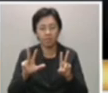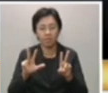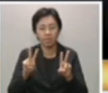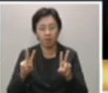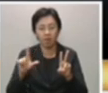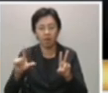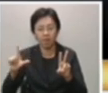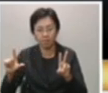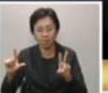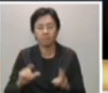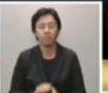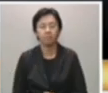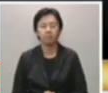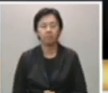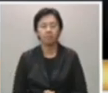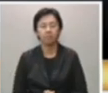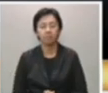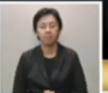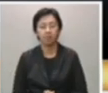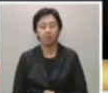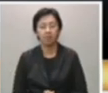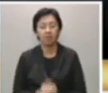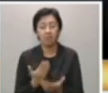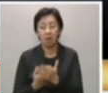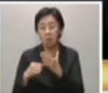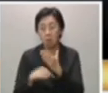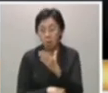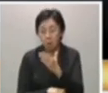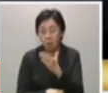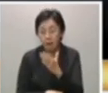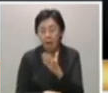2.932 ล้านล้านถ้าคอร์รัปชัน